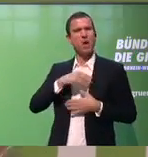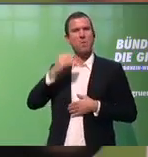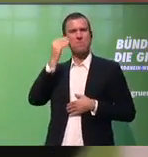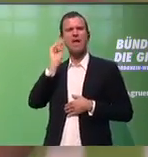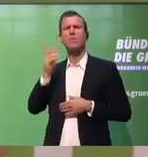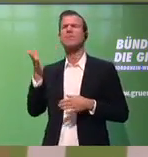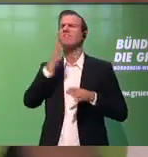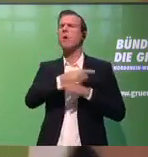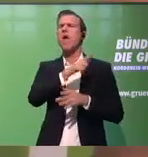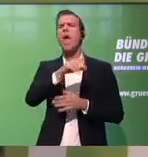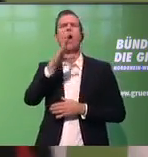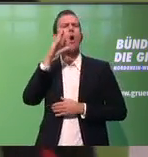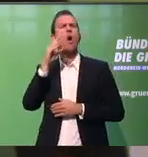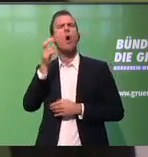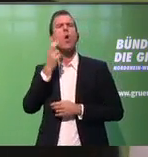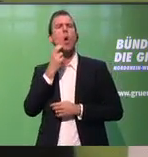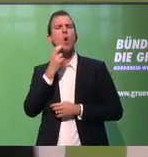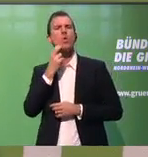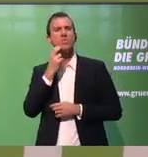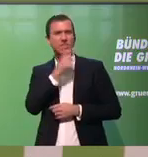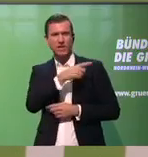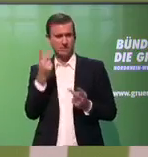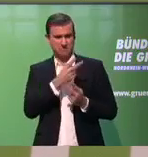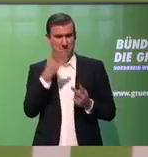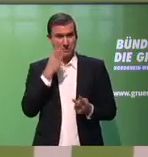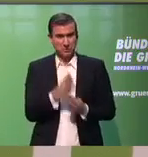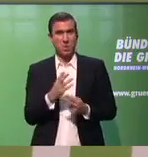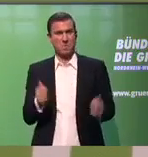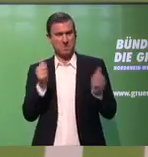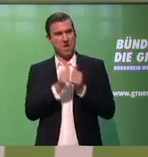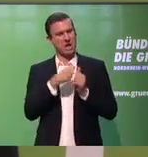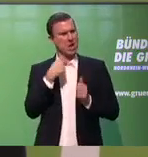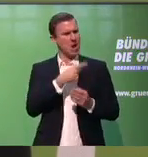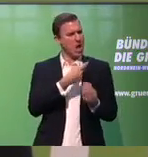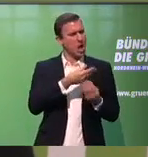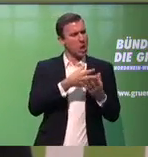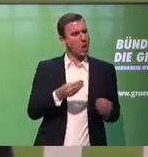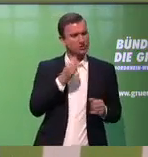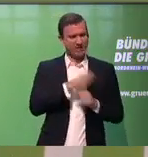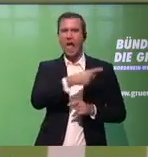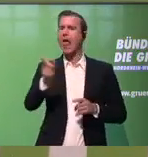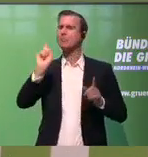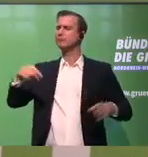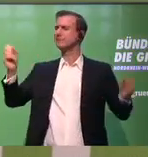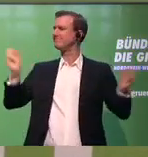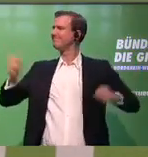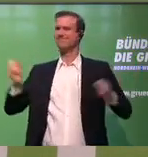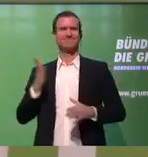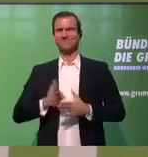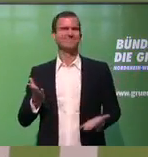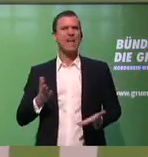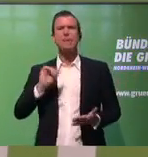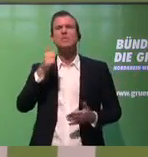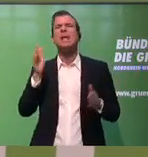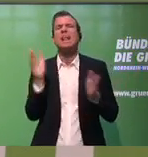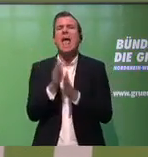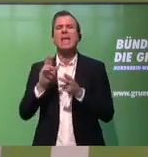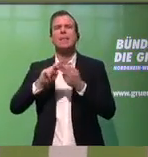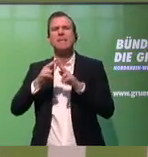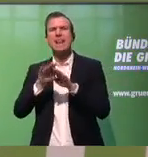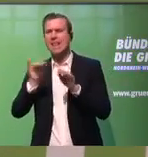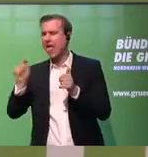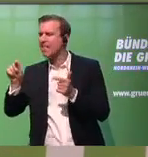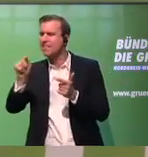und Hollande halt jetzt sich zusammensetzen und dann gibt es eine Lösung und alle anderen dürfen nur noch nicken, sondern wir müssen gerade die kleinen Mitgliedsländer auch